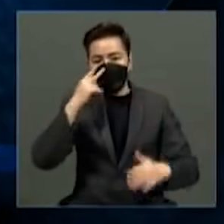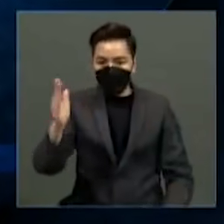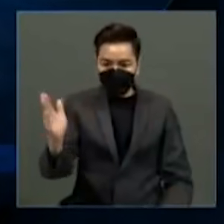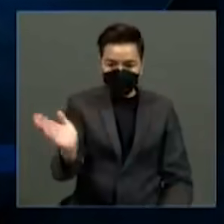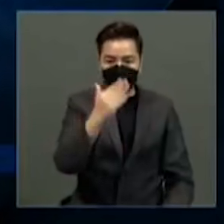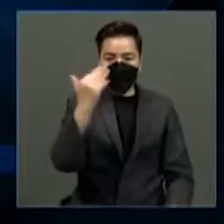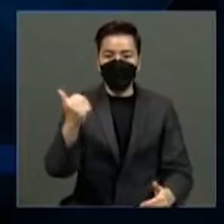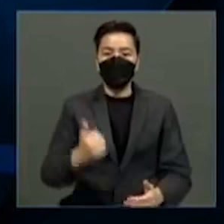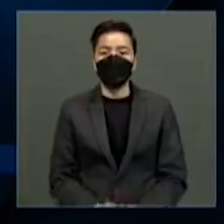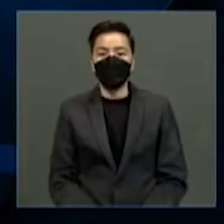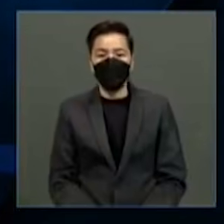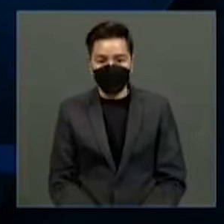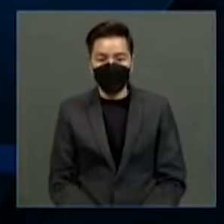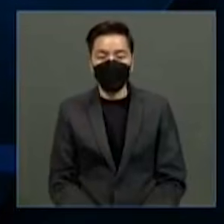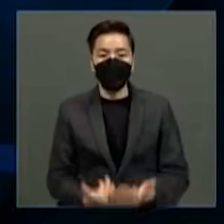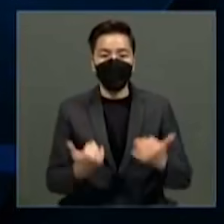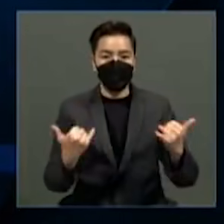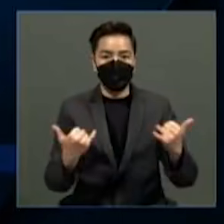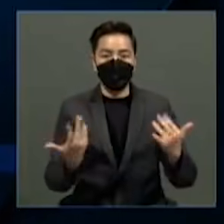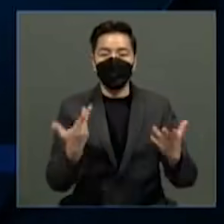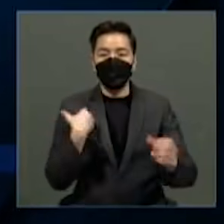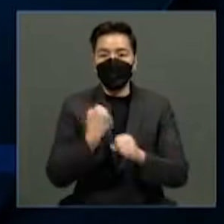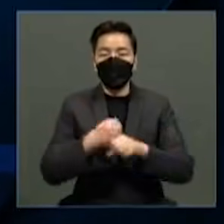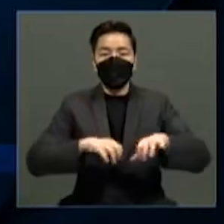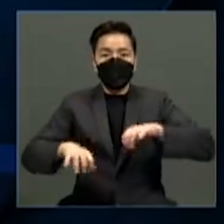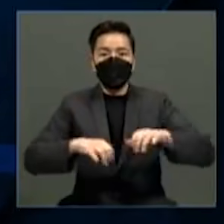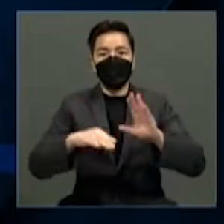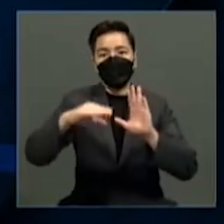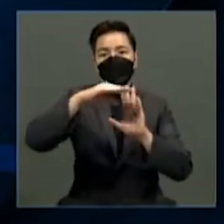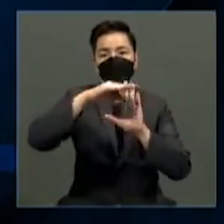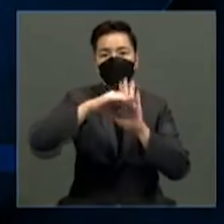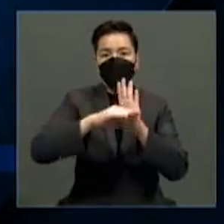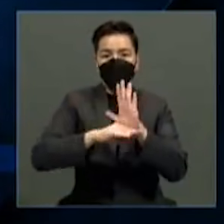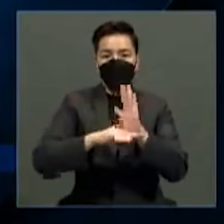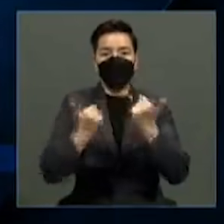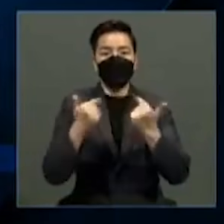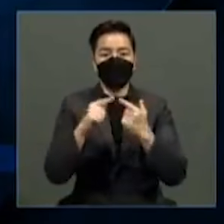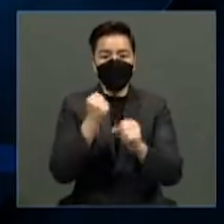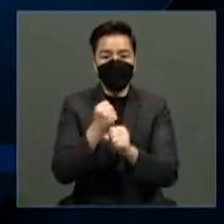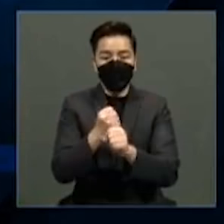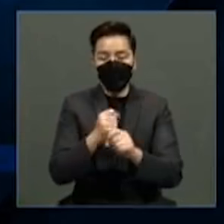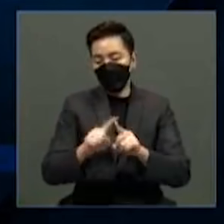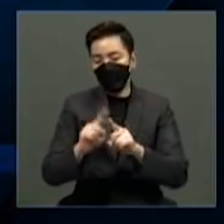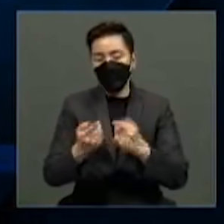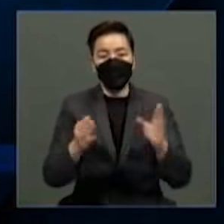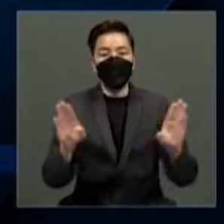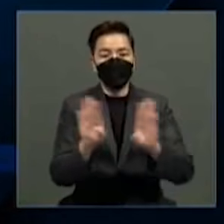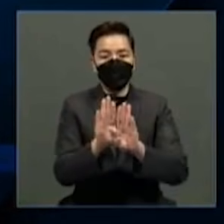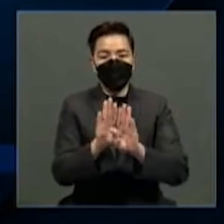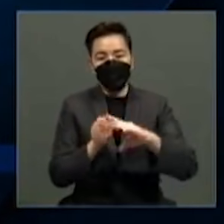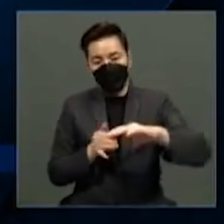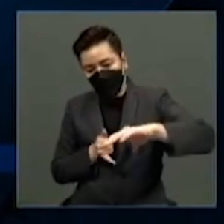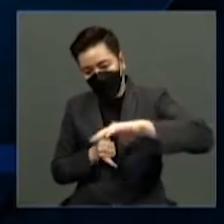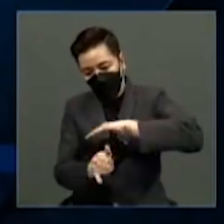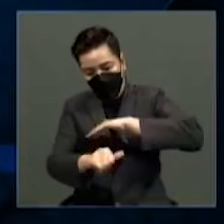ปเลยนะครับก็ได้มีการได้ดำเนินการตามขั้นตอนนะครับก็คือมีการปิดพื้นที่นะครับเพื่อไม่ให้มีการเข้าออก